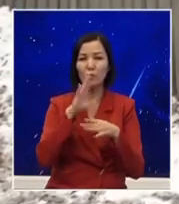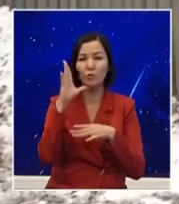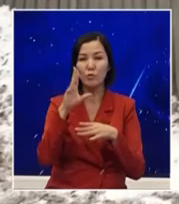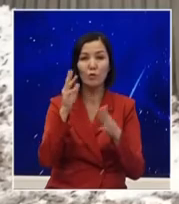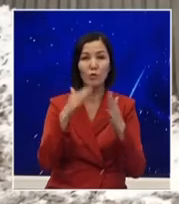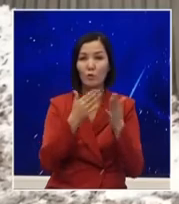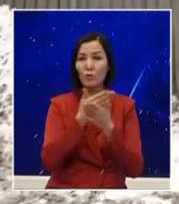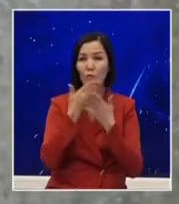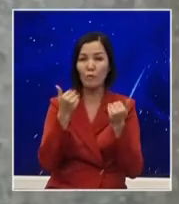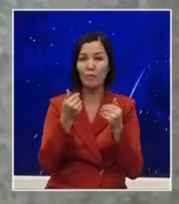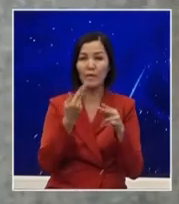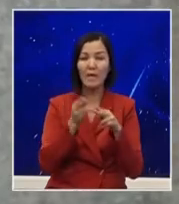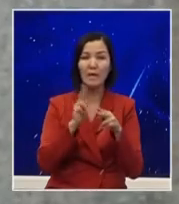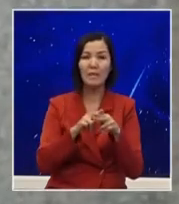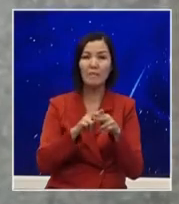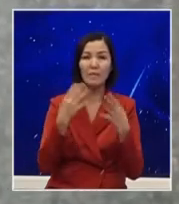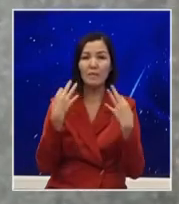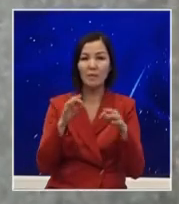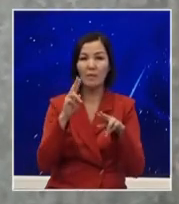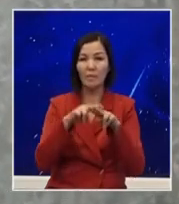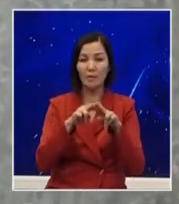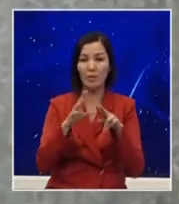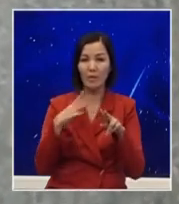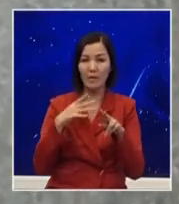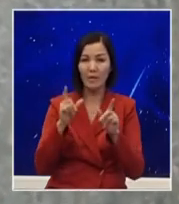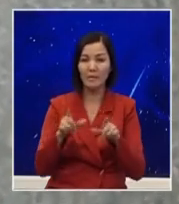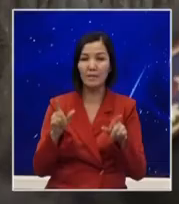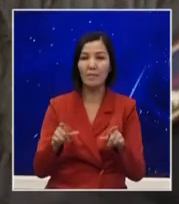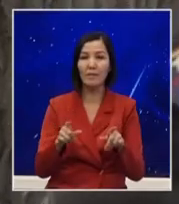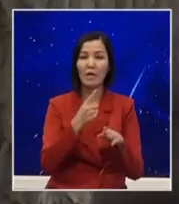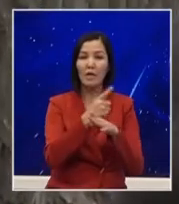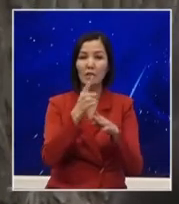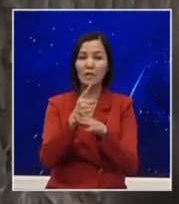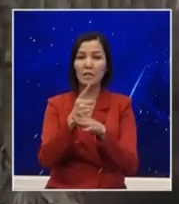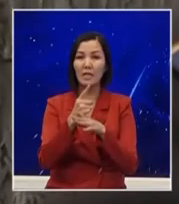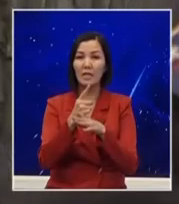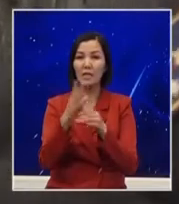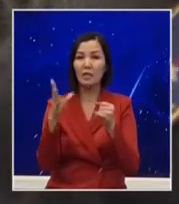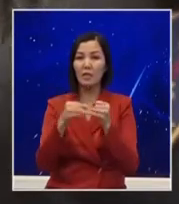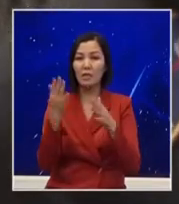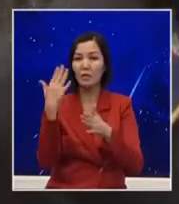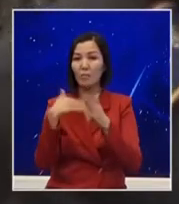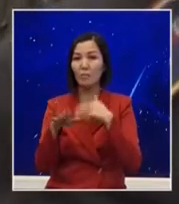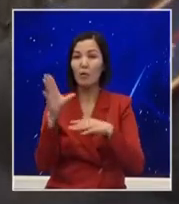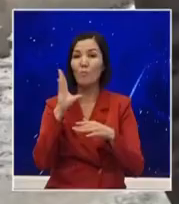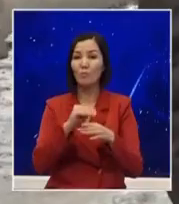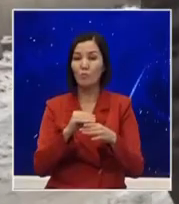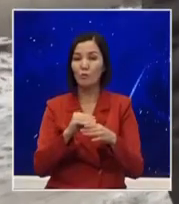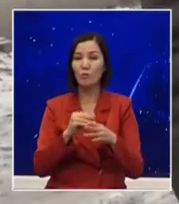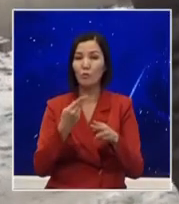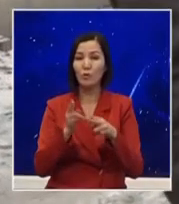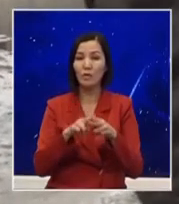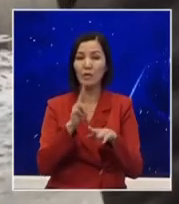бермейді. Тіпті кейбір шартты түрде бостандықта жүрген азаматтар шектелген аумақтан шығып қылмысқа қатысуы мүмкін. Сондықтан